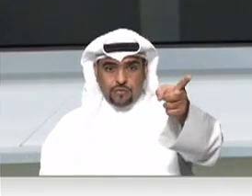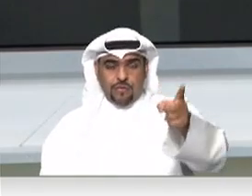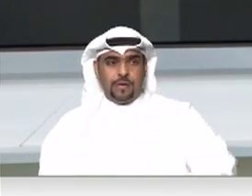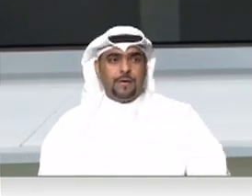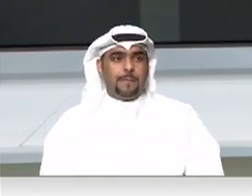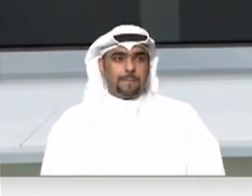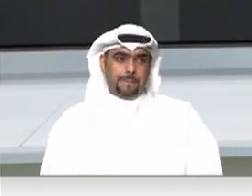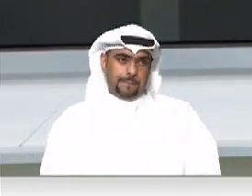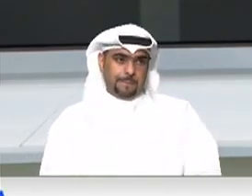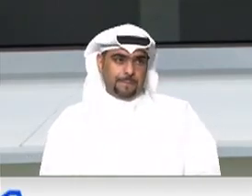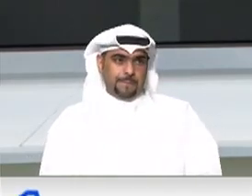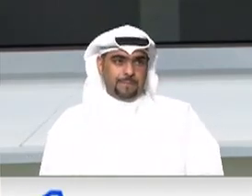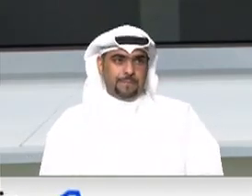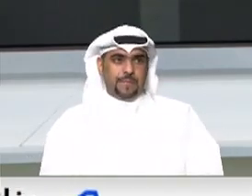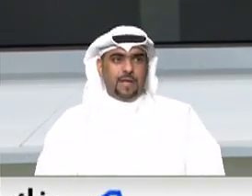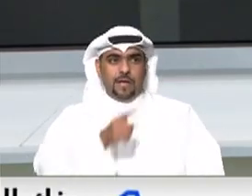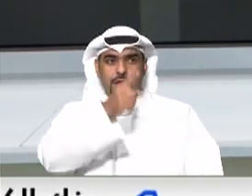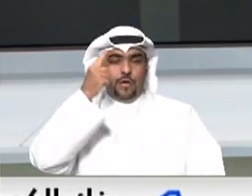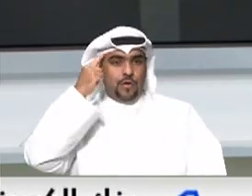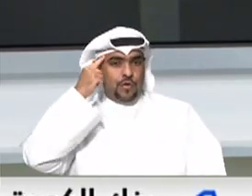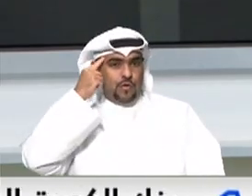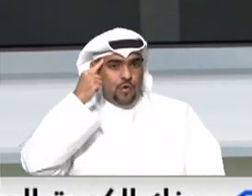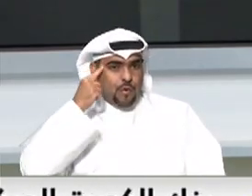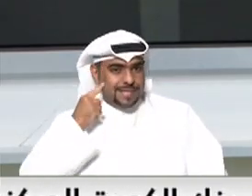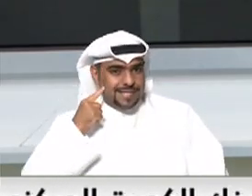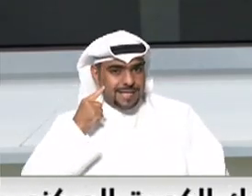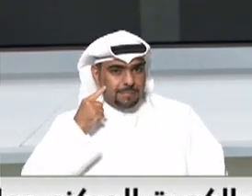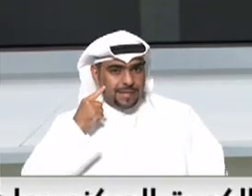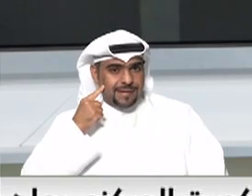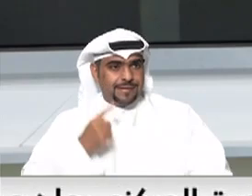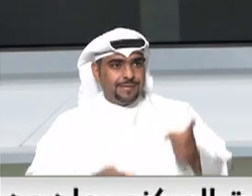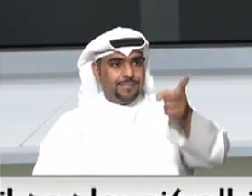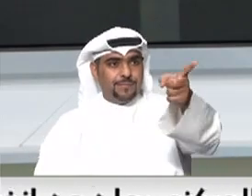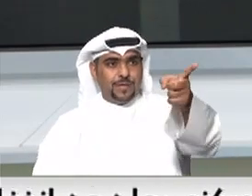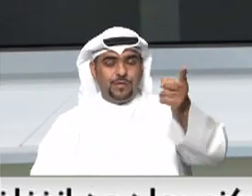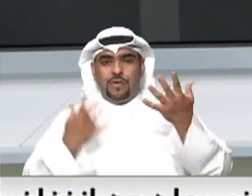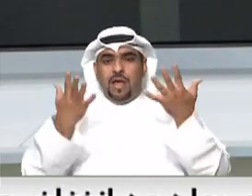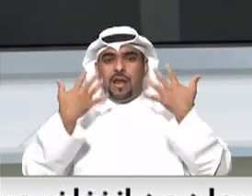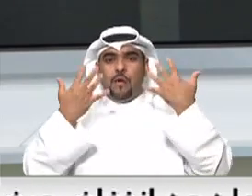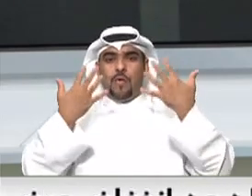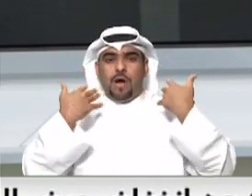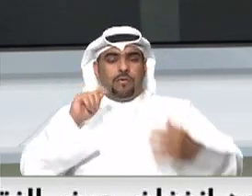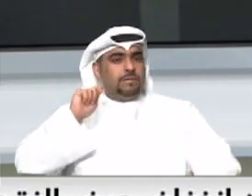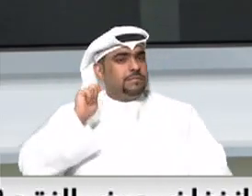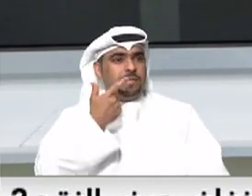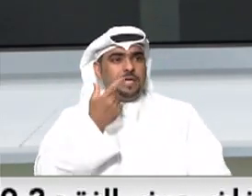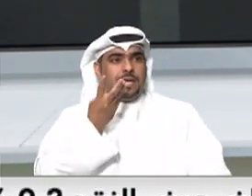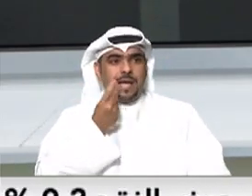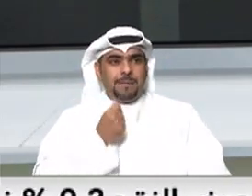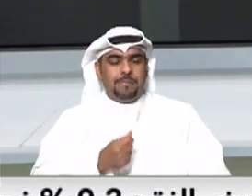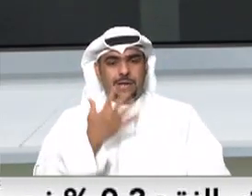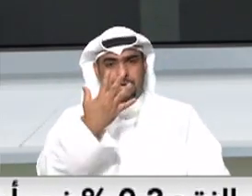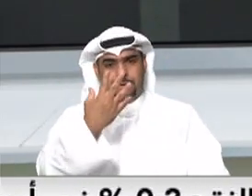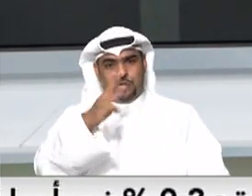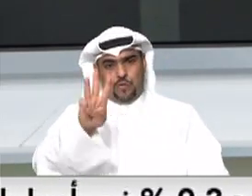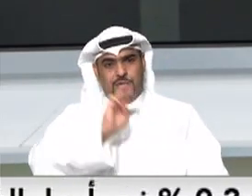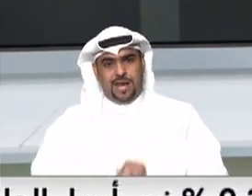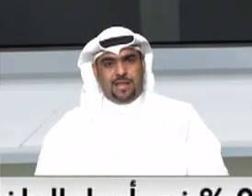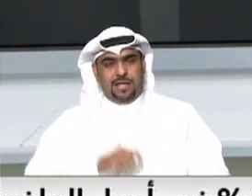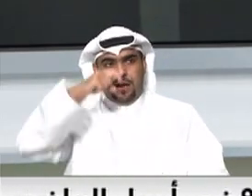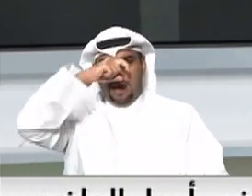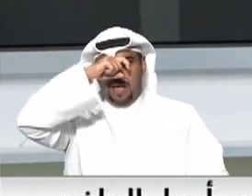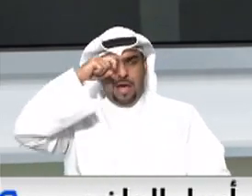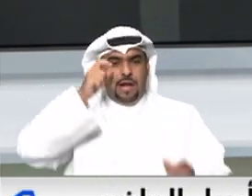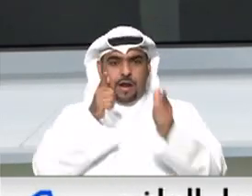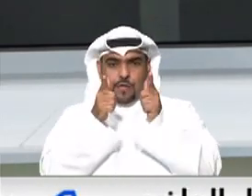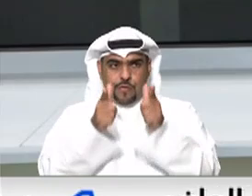او الكورس راح يستمر ويانا حتى يوم السبت تتراجع فرص الامطار مع عبور للسحب 41 عظمى والصغرى اثنين وثلاثين درجه مئويه